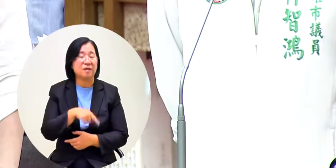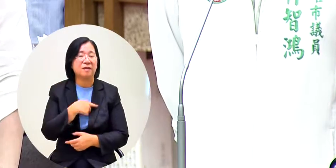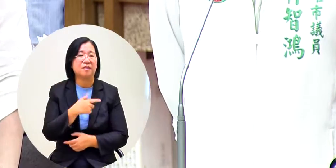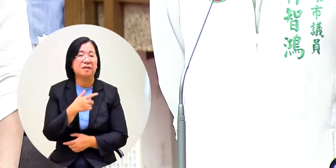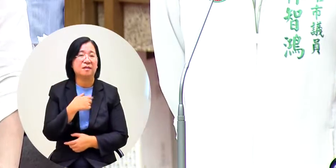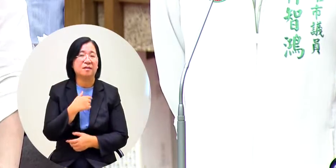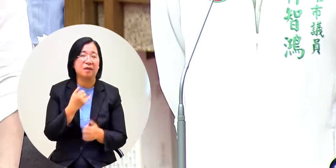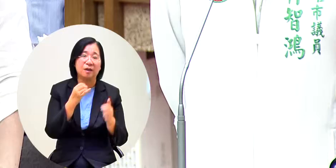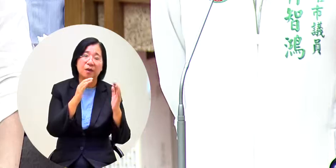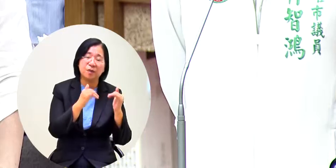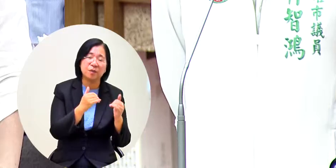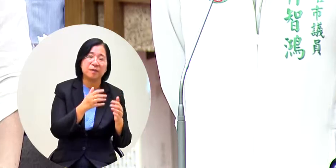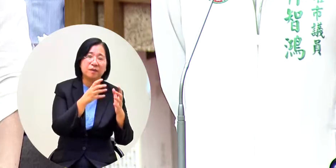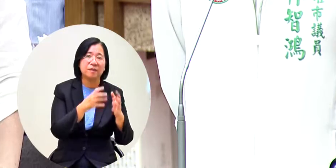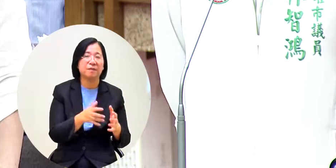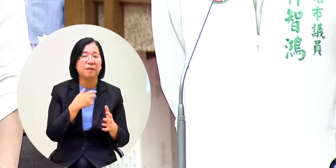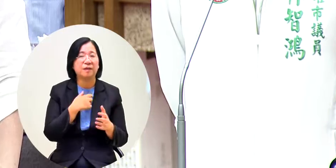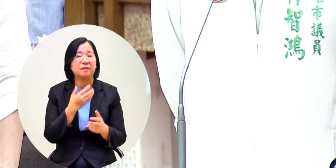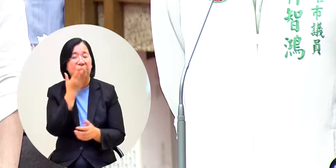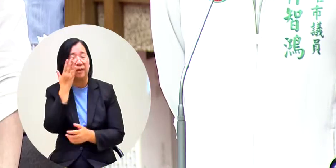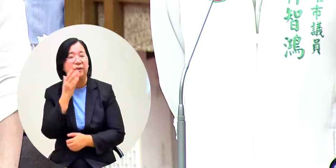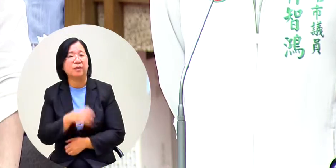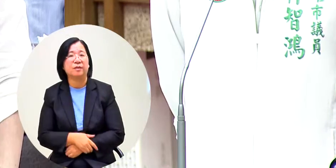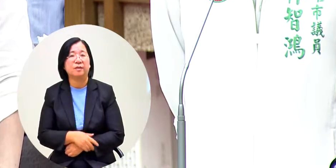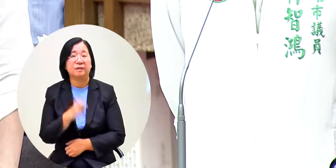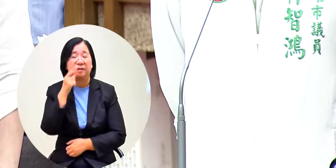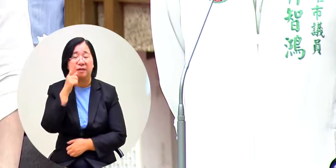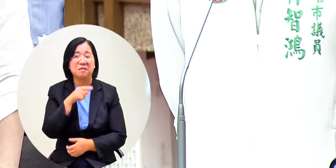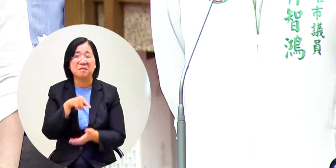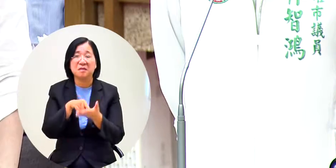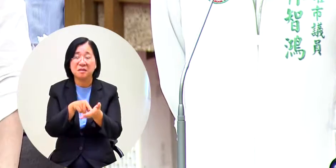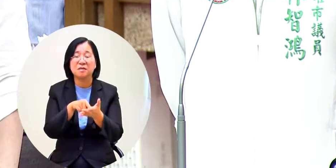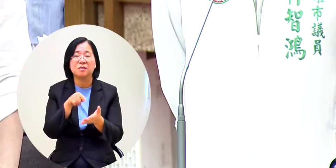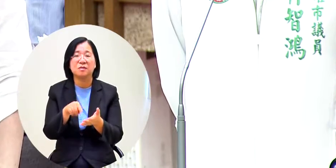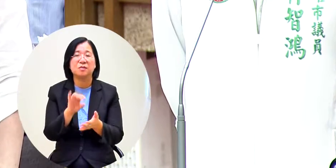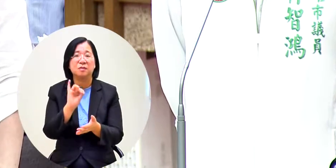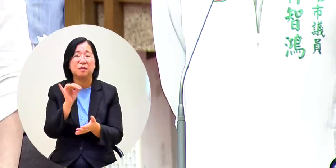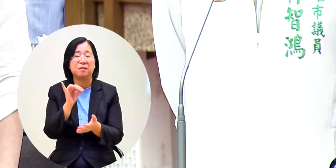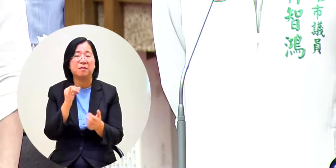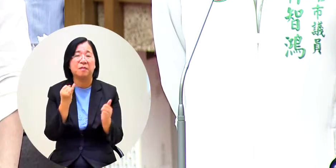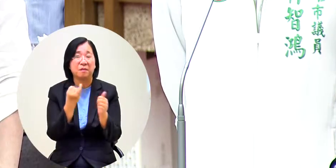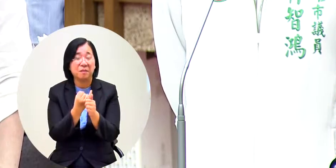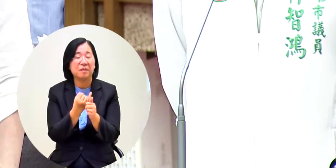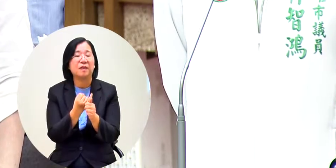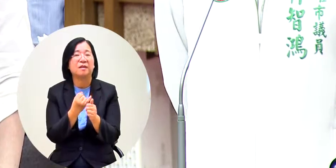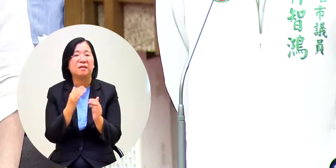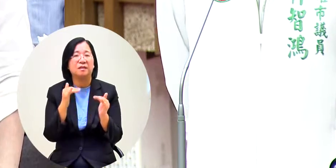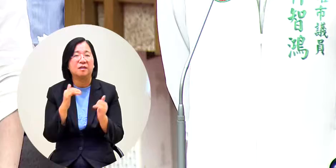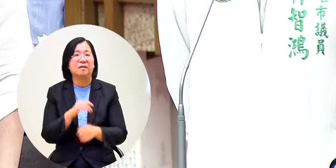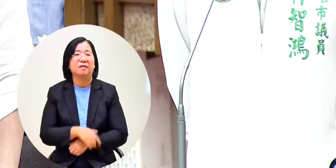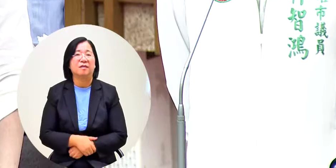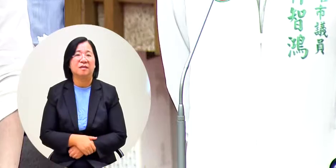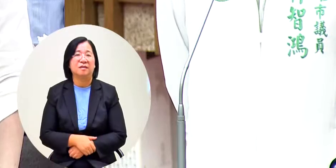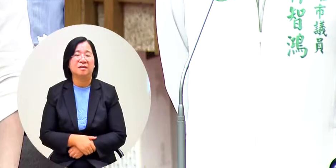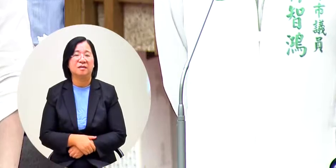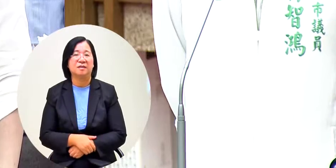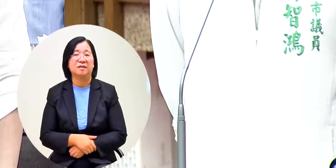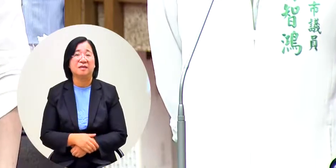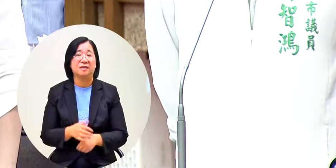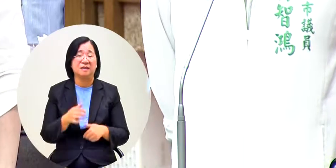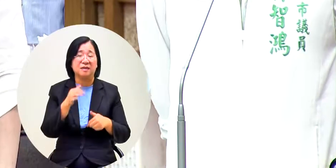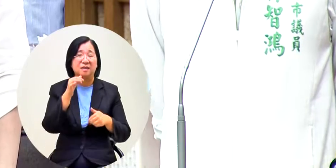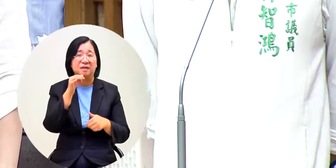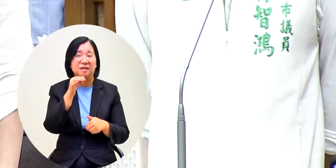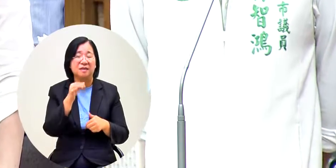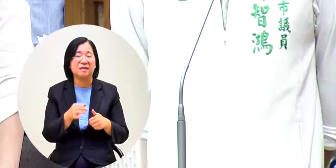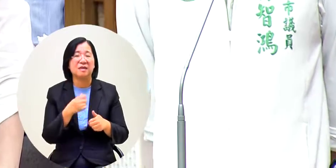息，当我们听到说台南在争取这100对的时候，他的 slogan 是叫做"义载精诚，百年